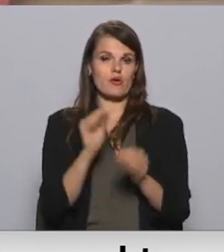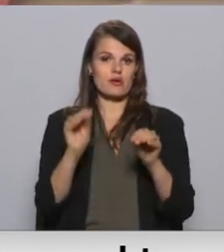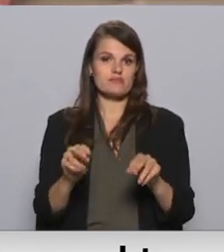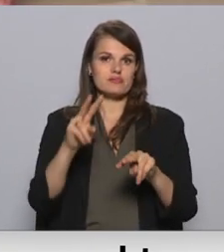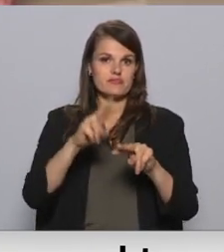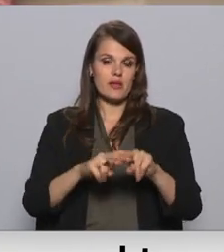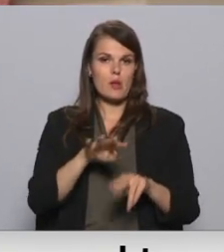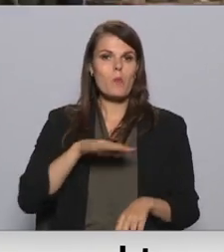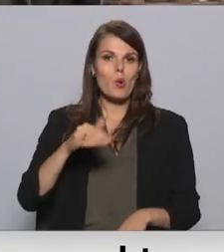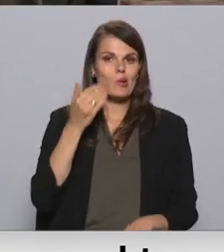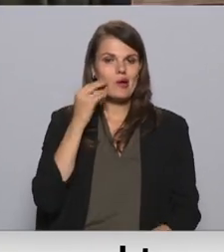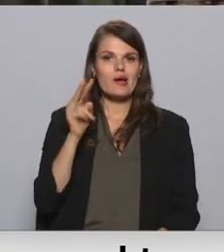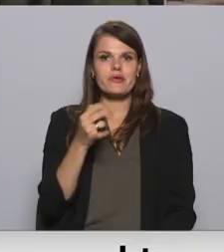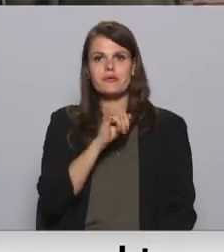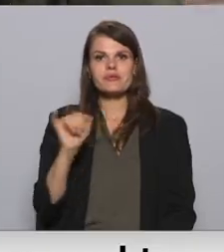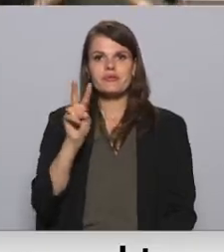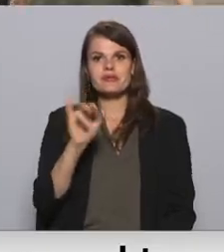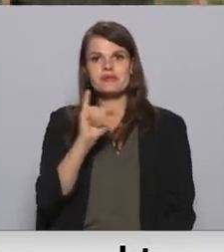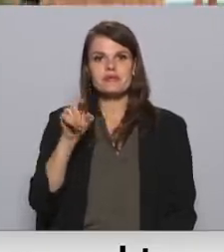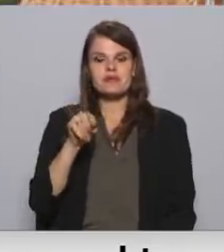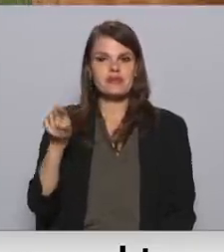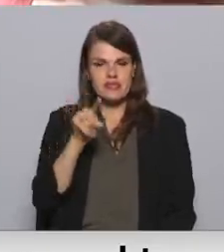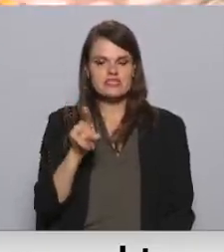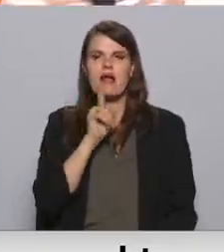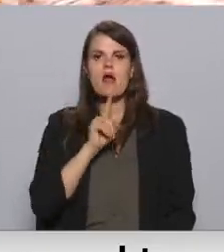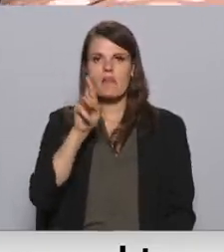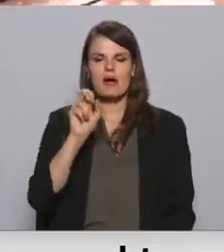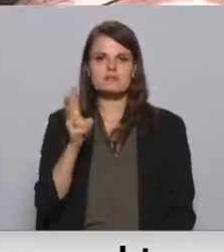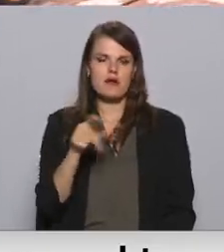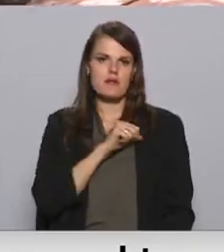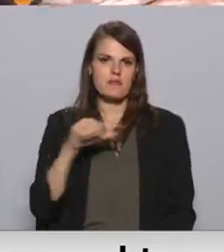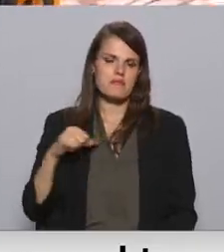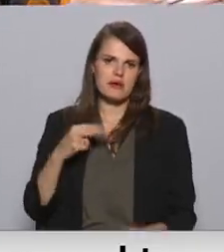izveidotais maiņas punkts tapis par uzņēmumu Liepājas Rasts līdzekļiem. Ines Ķester, Egars Brečs, TV.